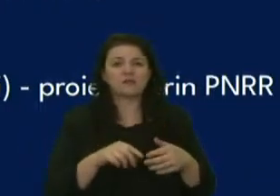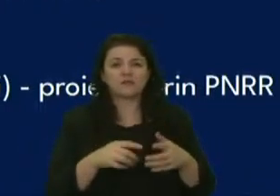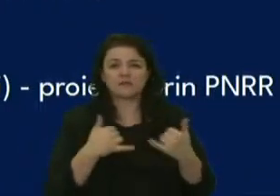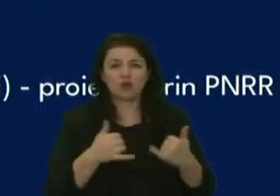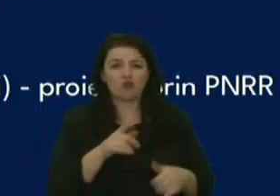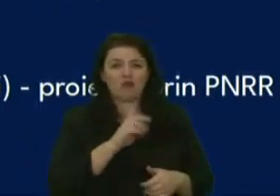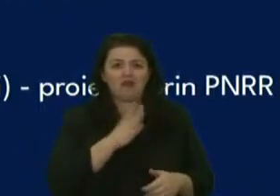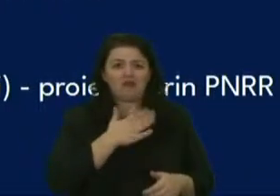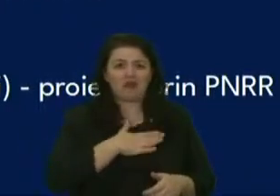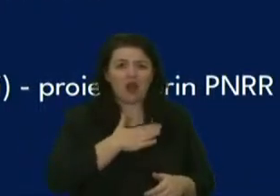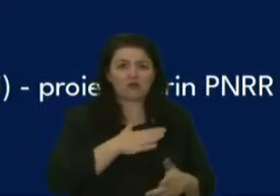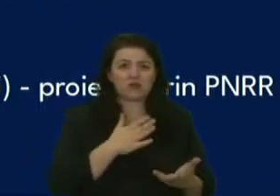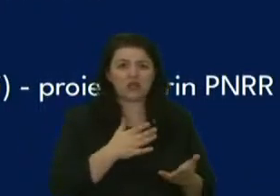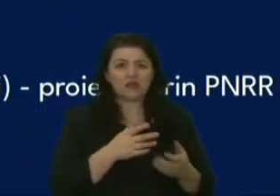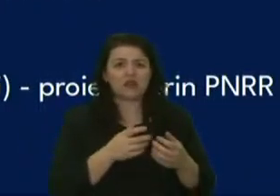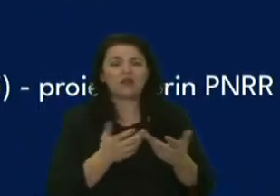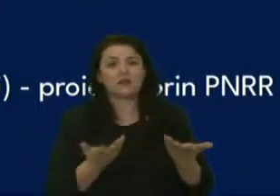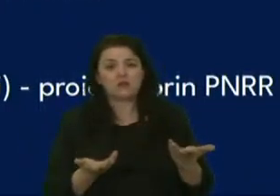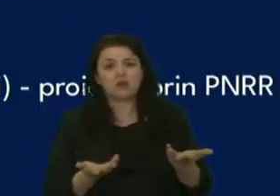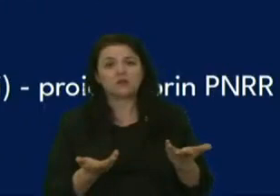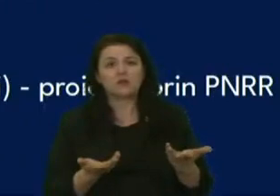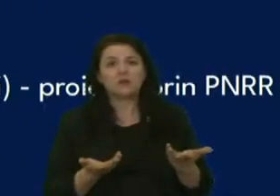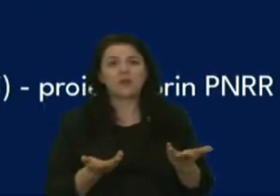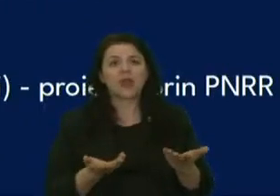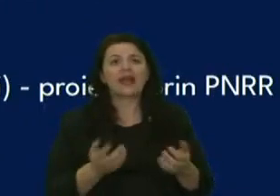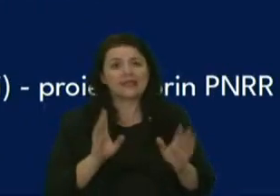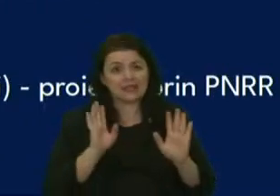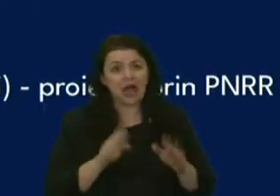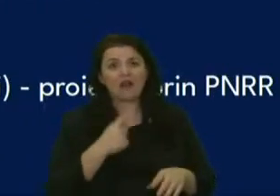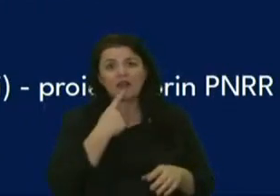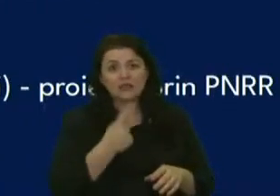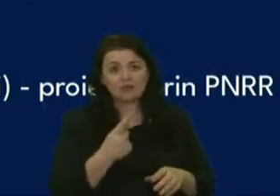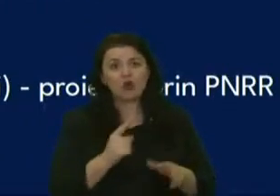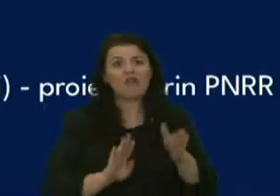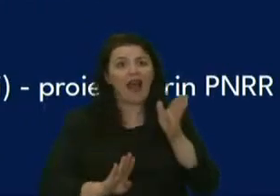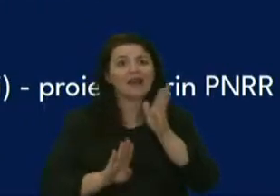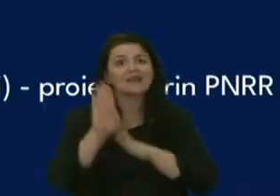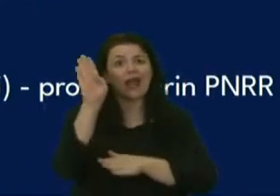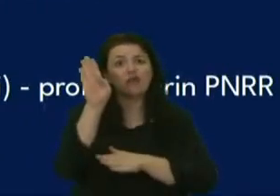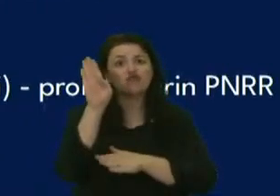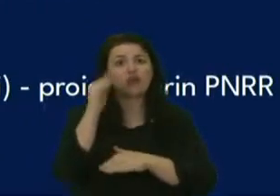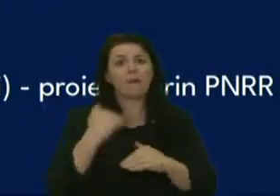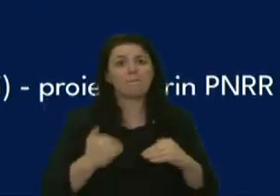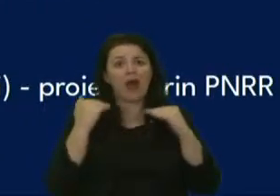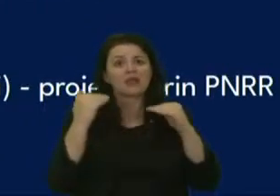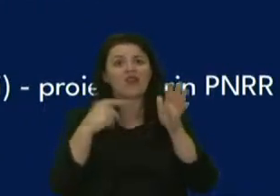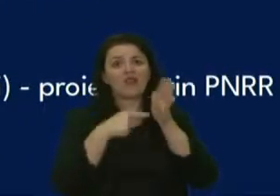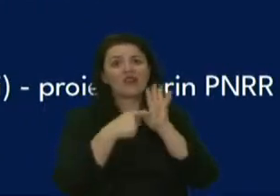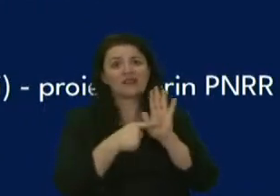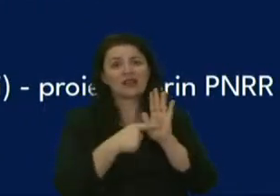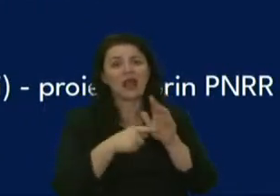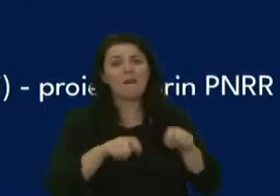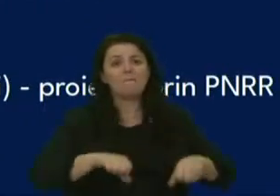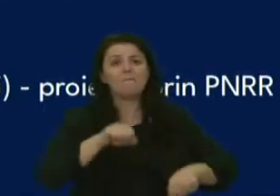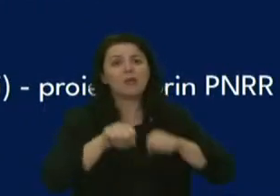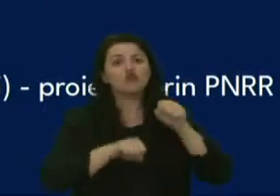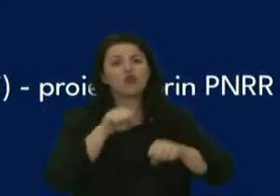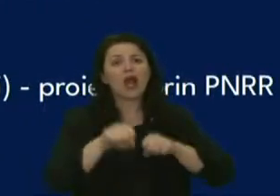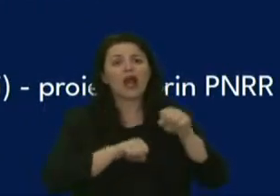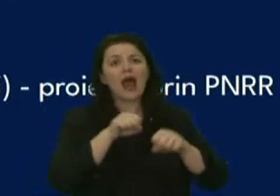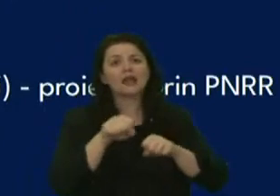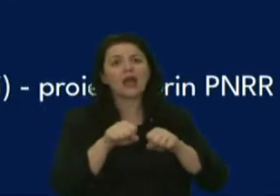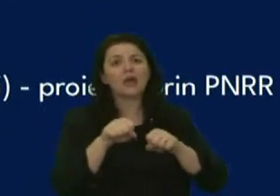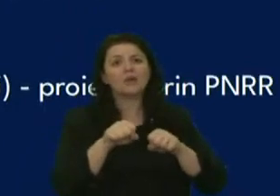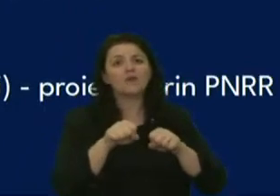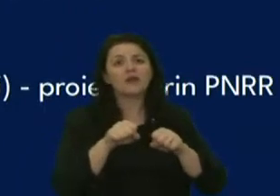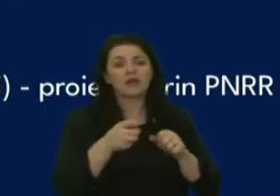doar să vă dau câteva elemente va crește partea care vizează pistele biciclete de la nu